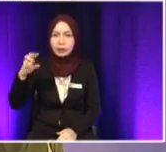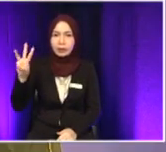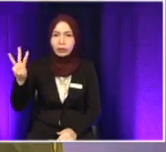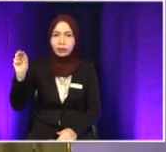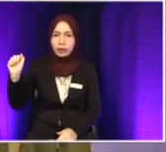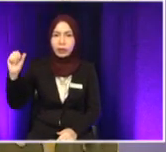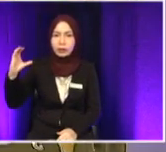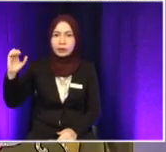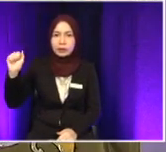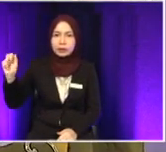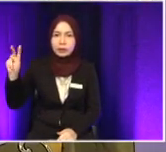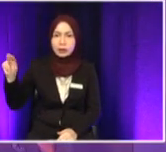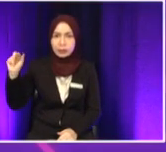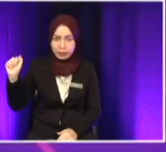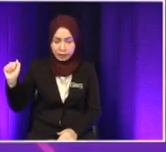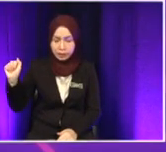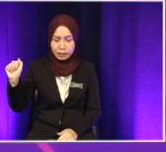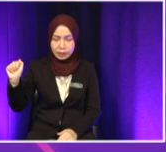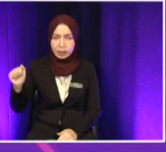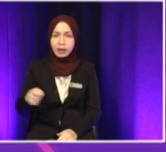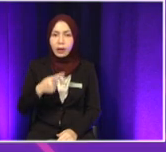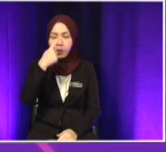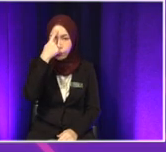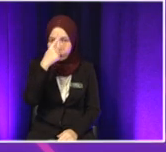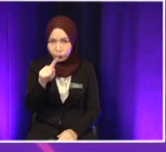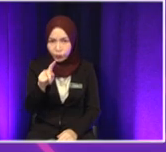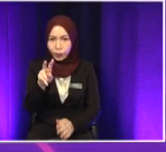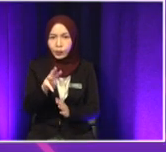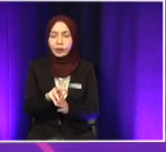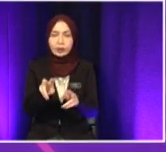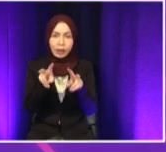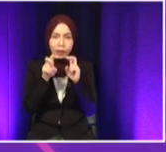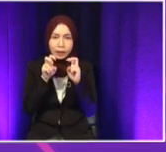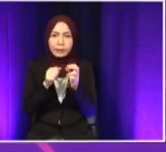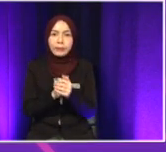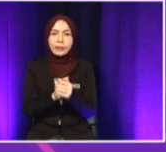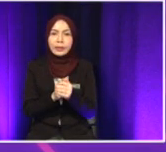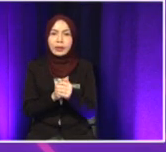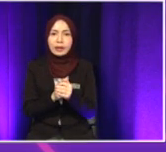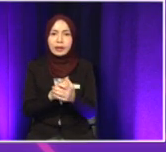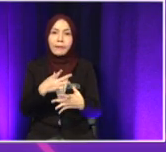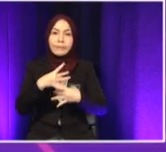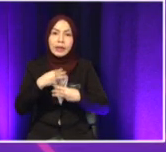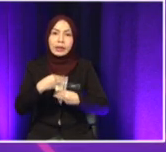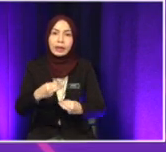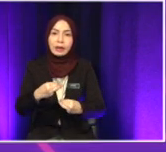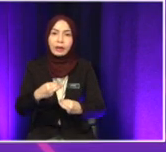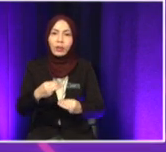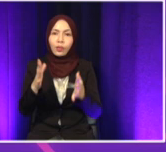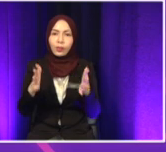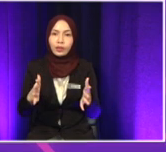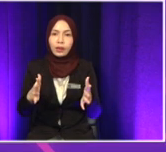ambil untuk menarik minat orang ramai membeli tiket dan hadir menyaksikan persembahan tersebut